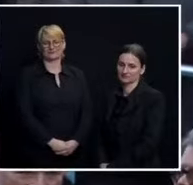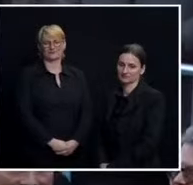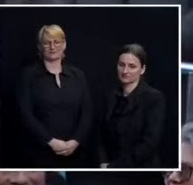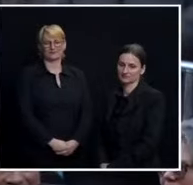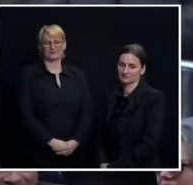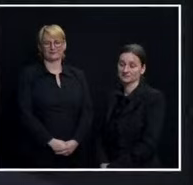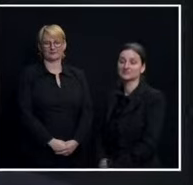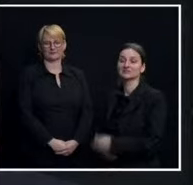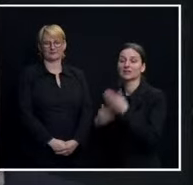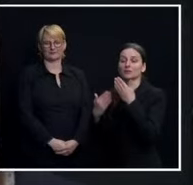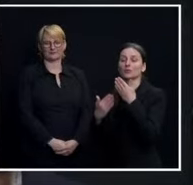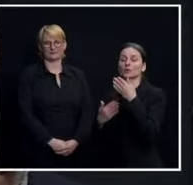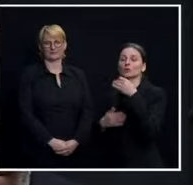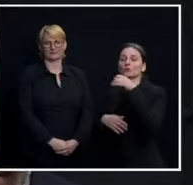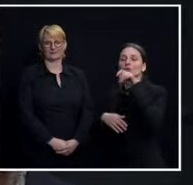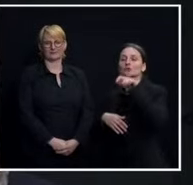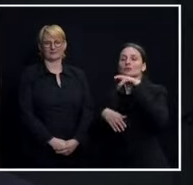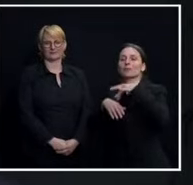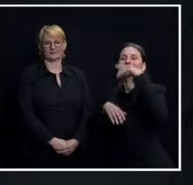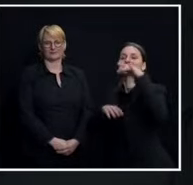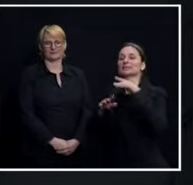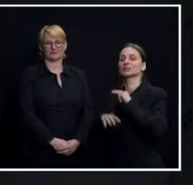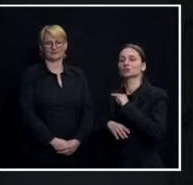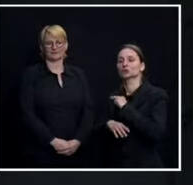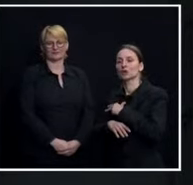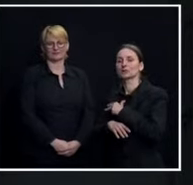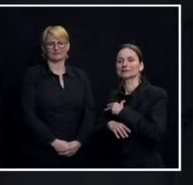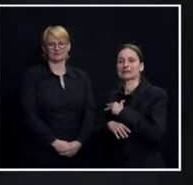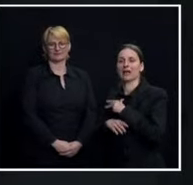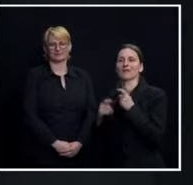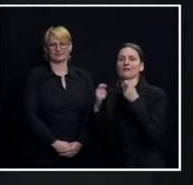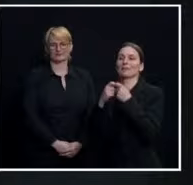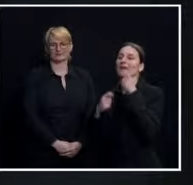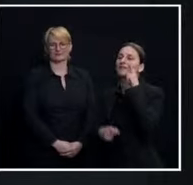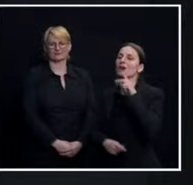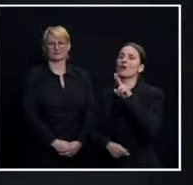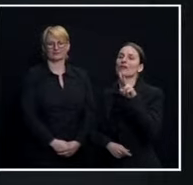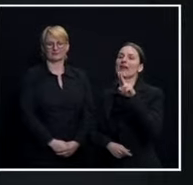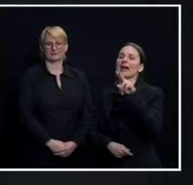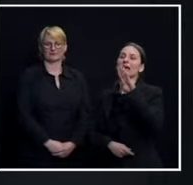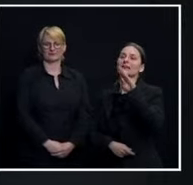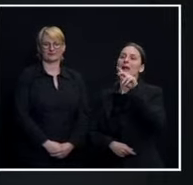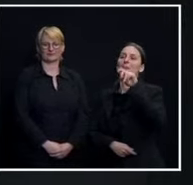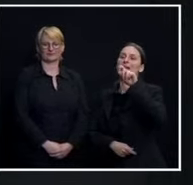Ich begrüße die Präsidentin des Sozialverbandes VdK Deutschland, Frau Verena Bentele.